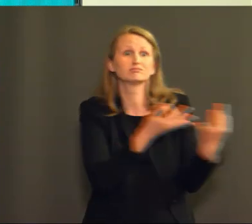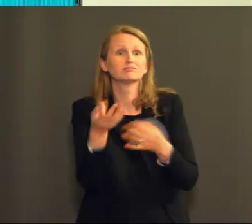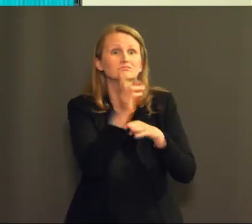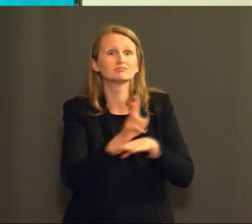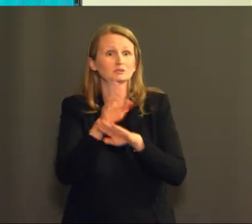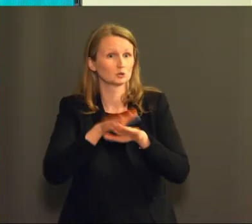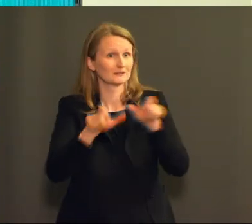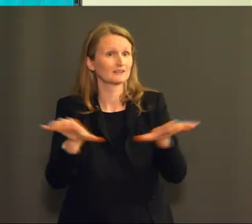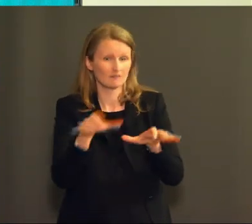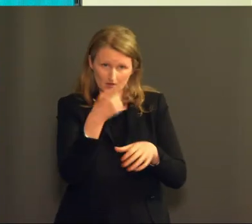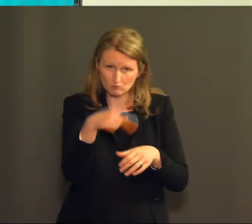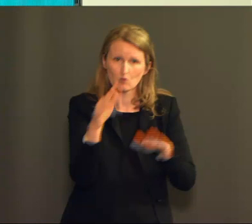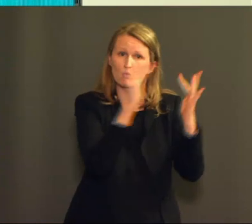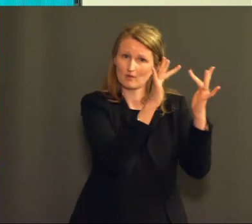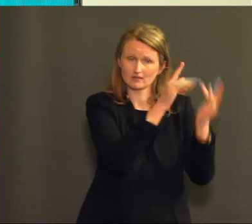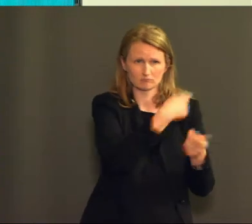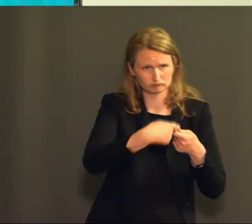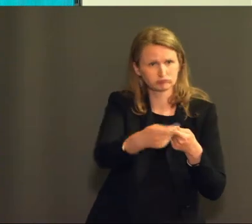nous avons mis à disposition